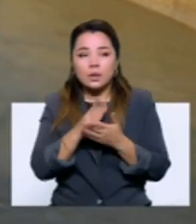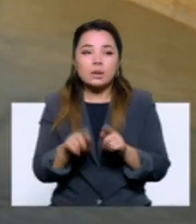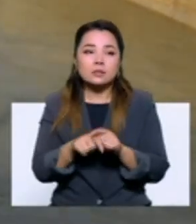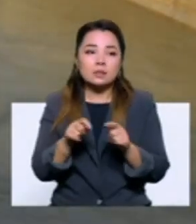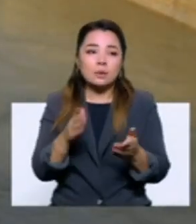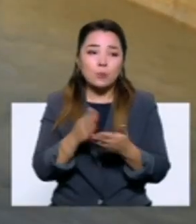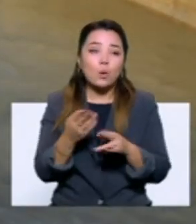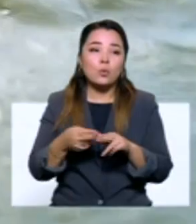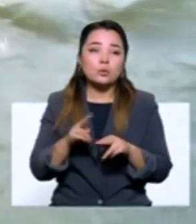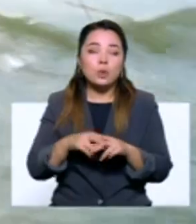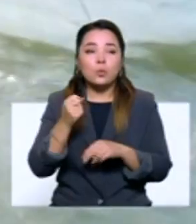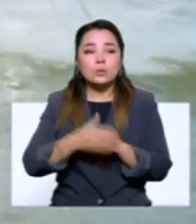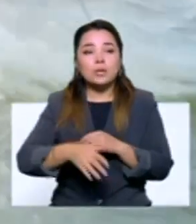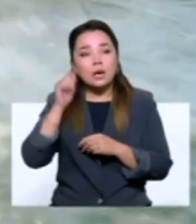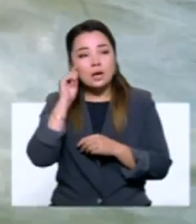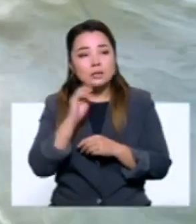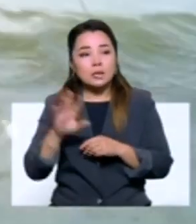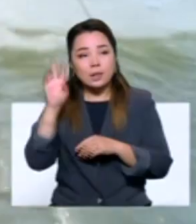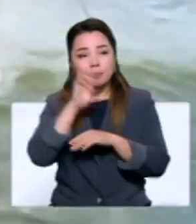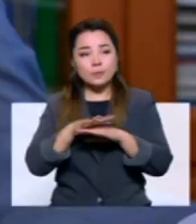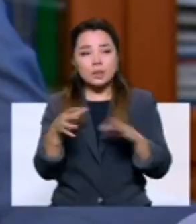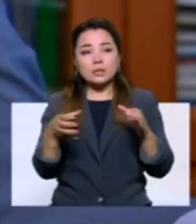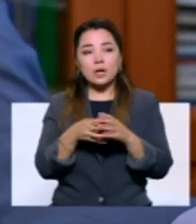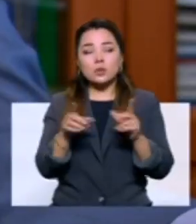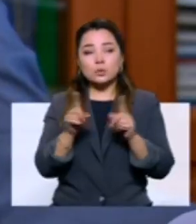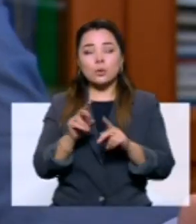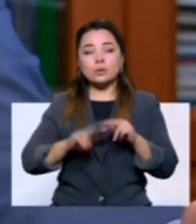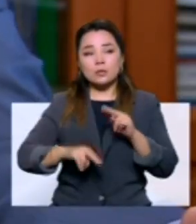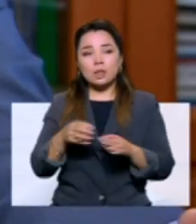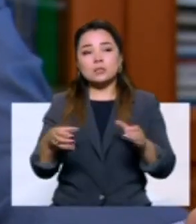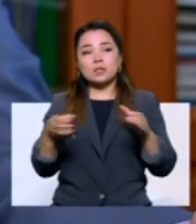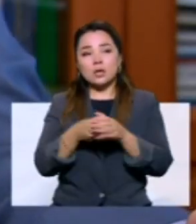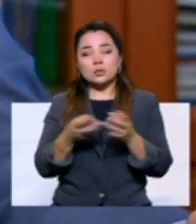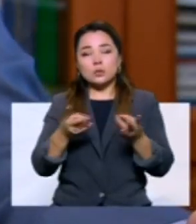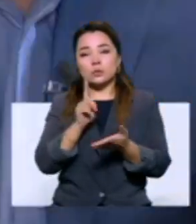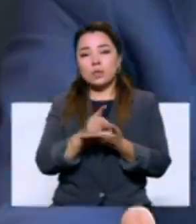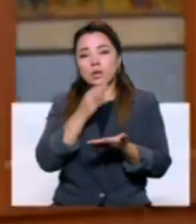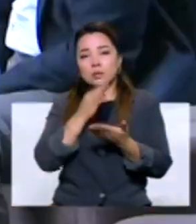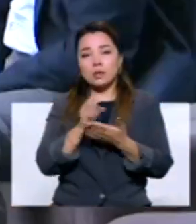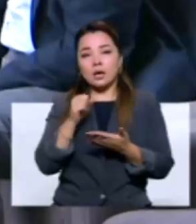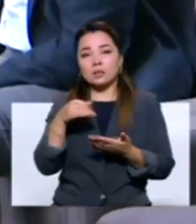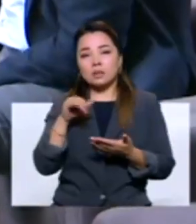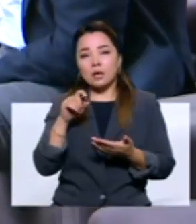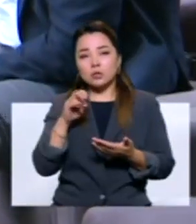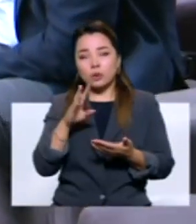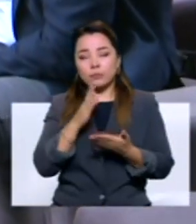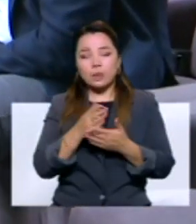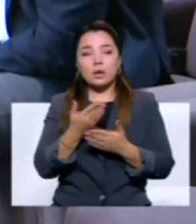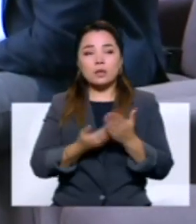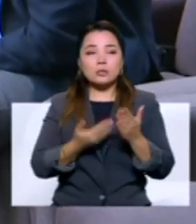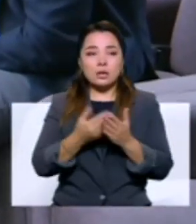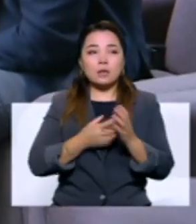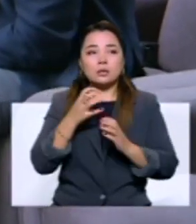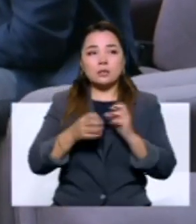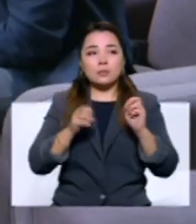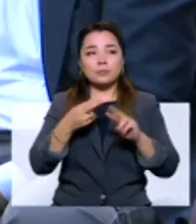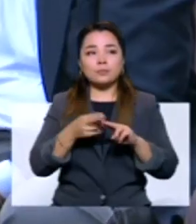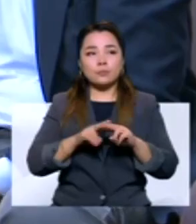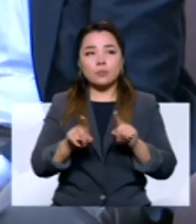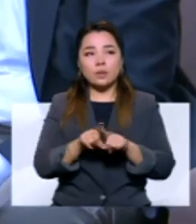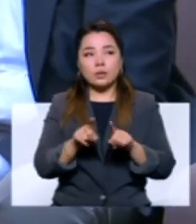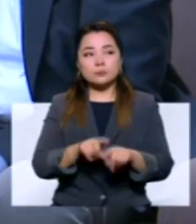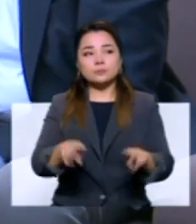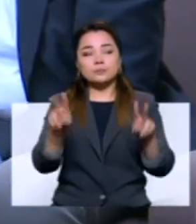ақ. Ол үшін Орта Азия мемлекеттерінің консорциумын құру керек дегенді ұсынады Қуаныш Айтаханов. Ал халықаралық сарапшы Ерлан Бадаш мәселенің